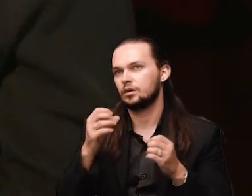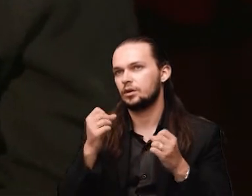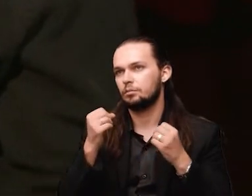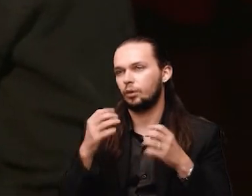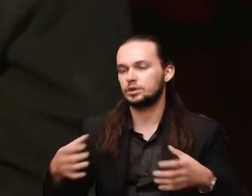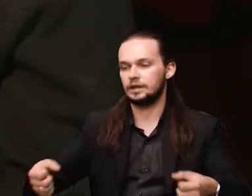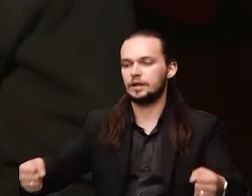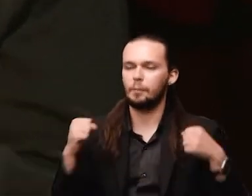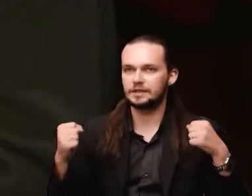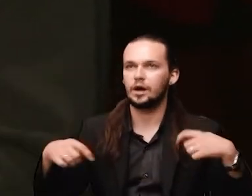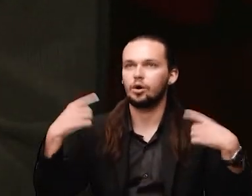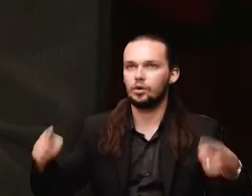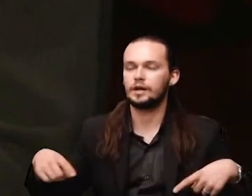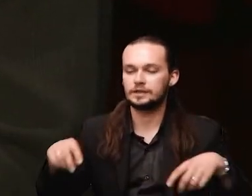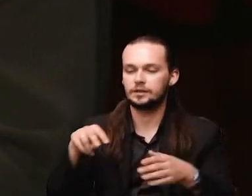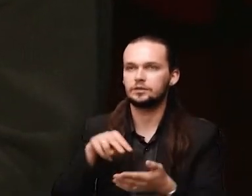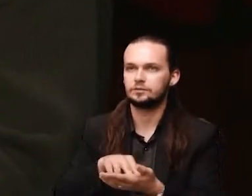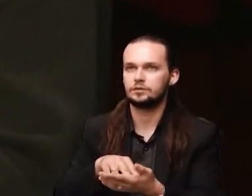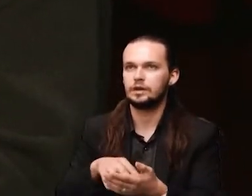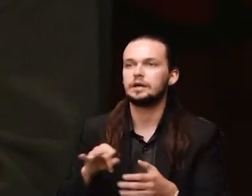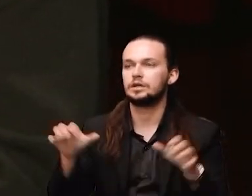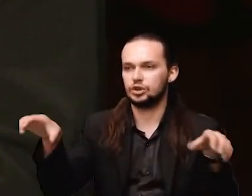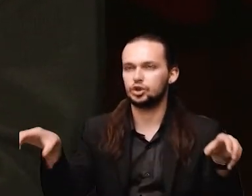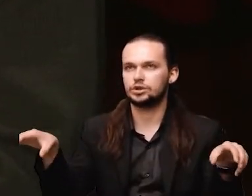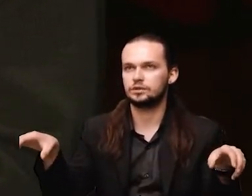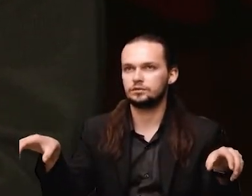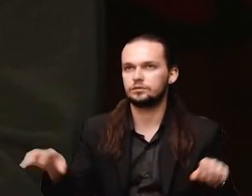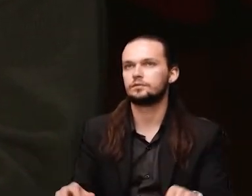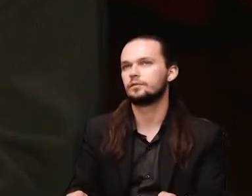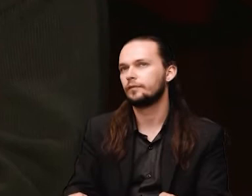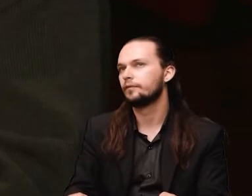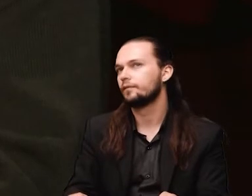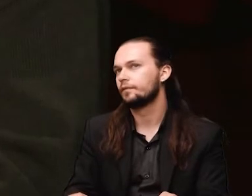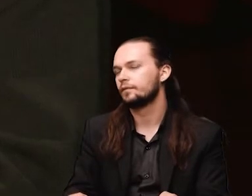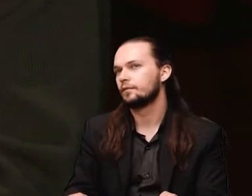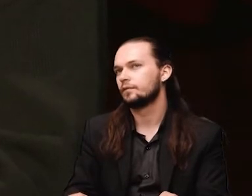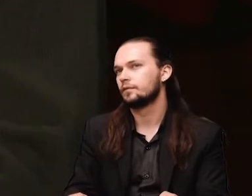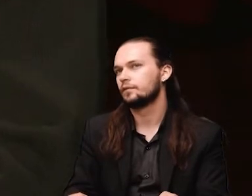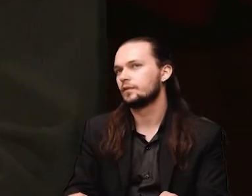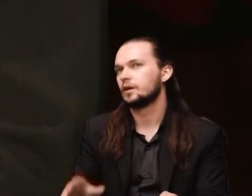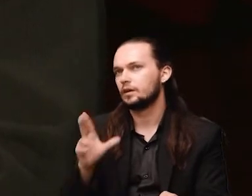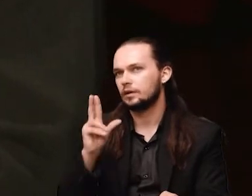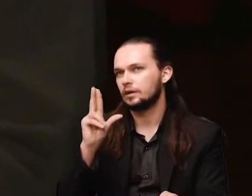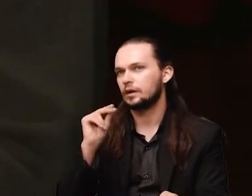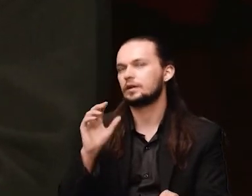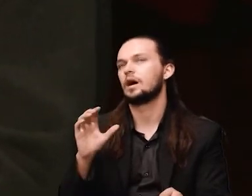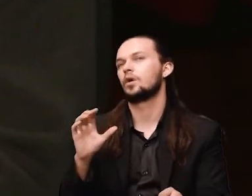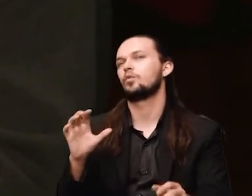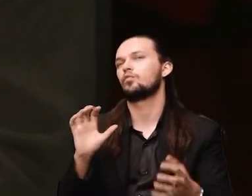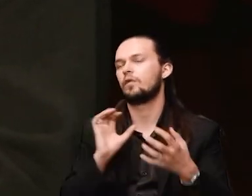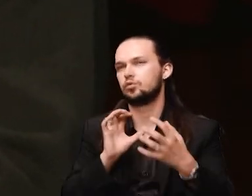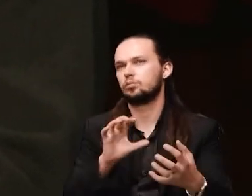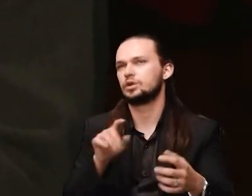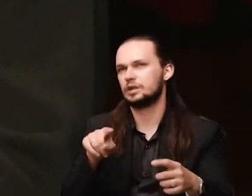просто ставит на тормоза коляску и держится. Кстати, поручень нужно было сделать ниже. Я сейчас в Лондонском, когда автобус